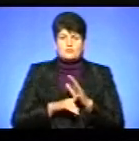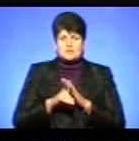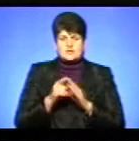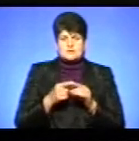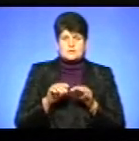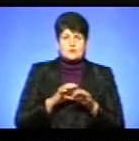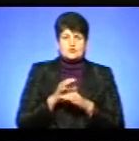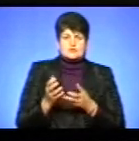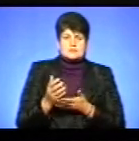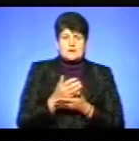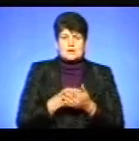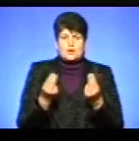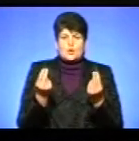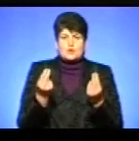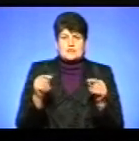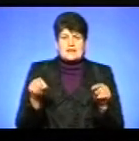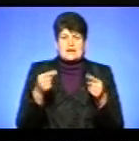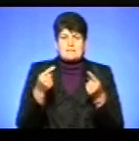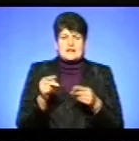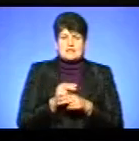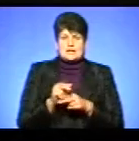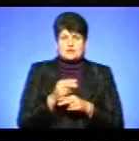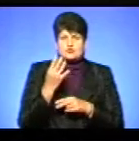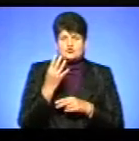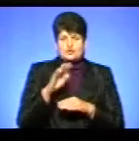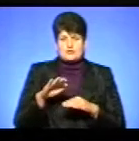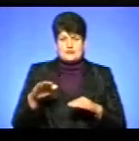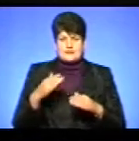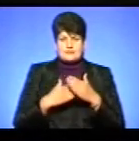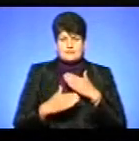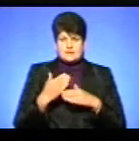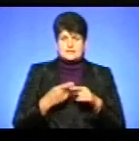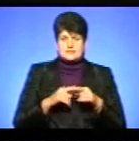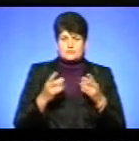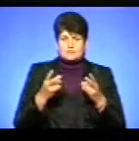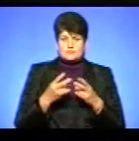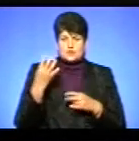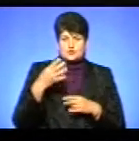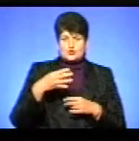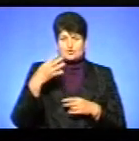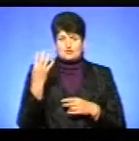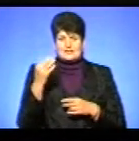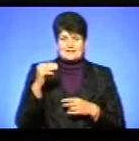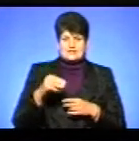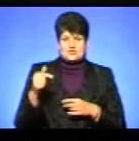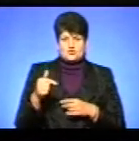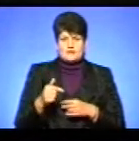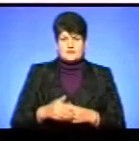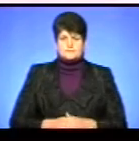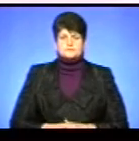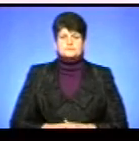проект, щоб зібрати кошти на реабілітацію 4 дітей з інвалідністю. На це потрібно понад 44 тисячі гривень.